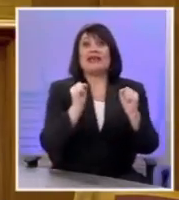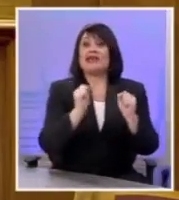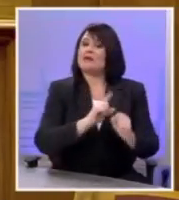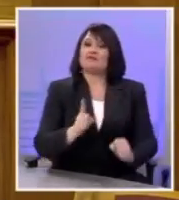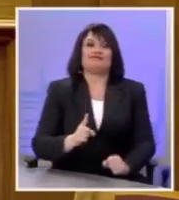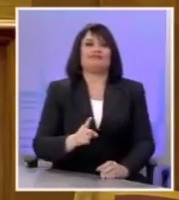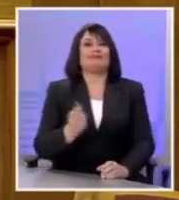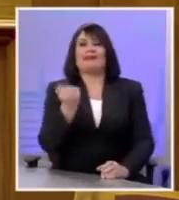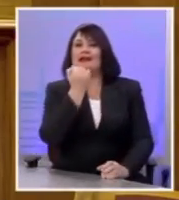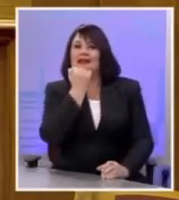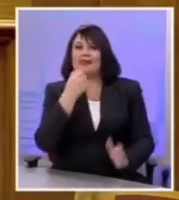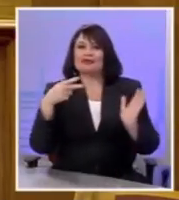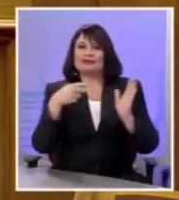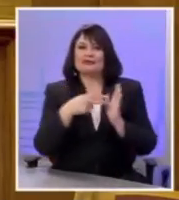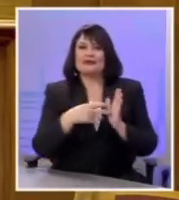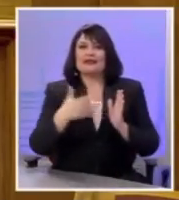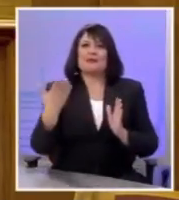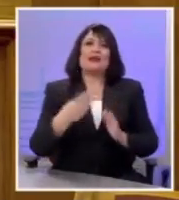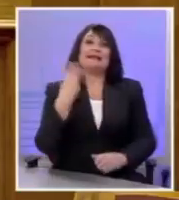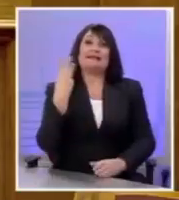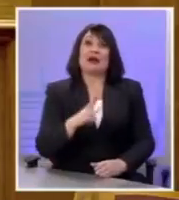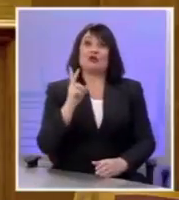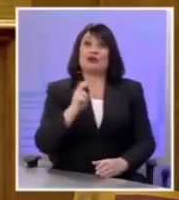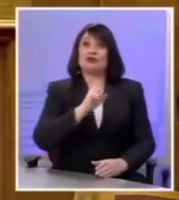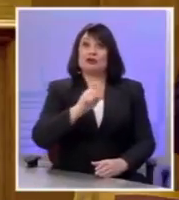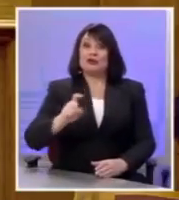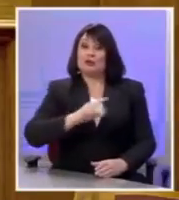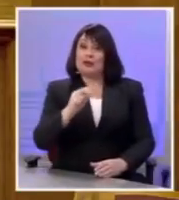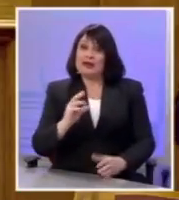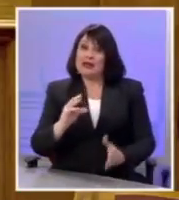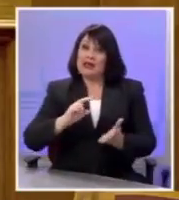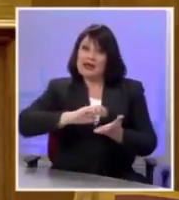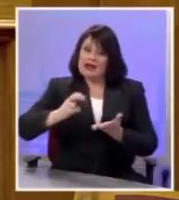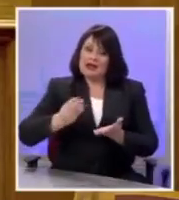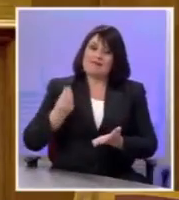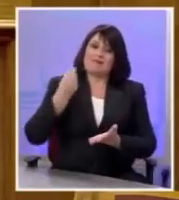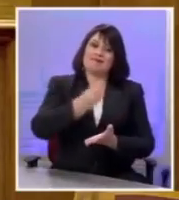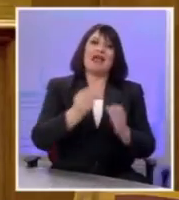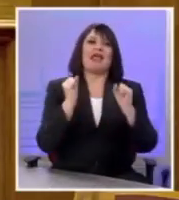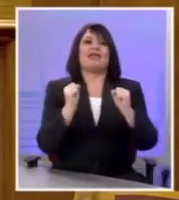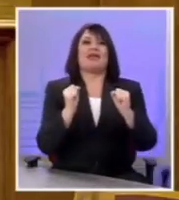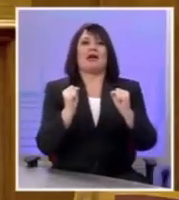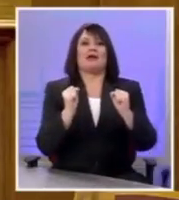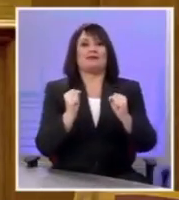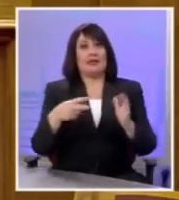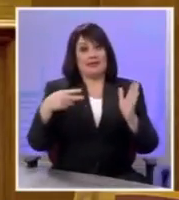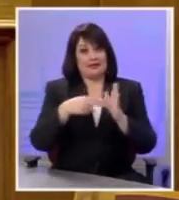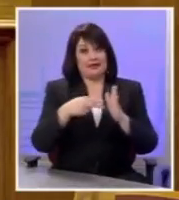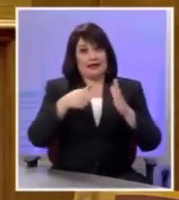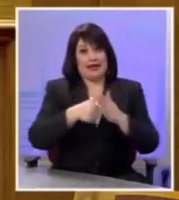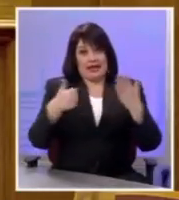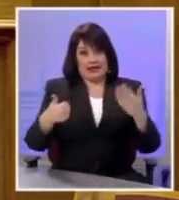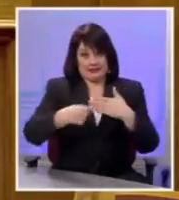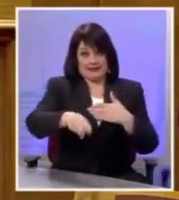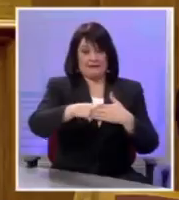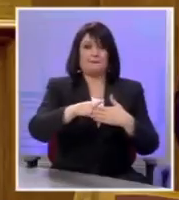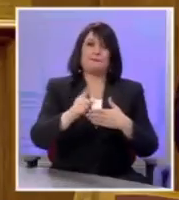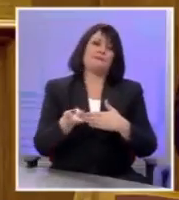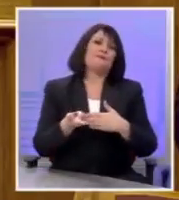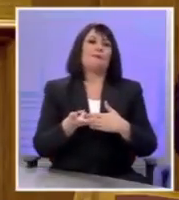Το 2015 320 εκατομμύρια από αυτή την αύξηση πήγε στην υγεία και για το